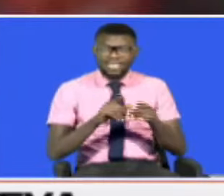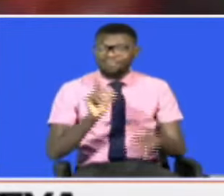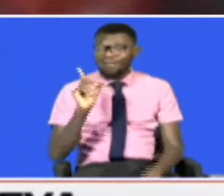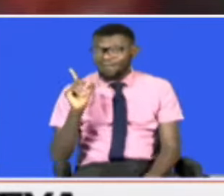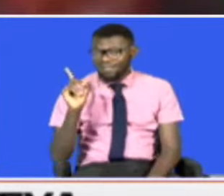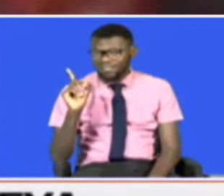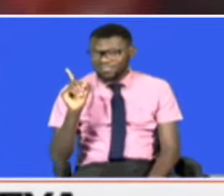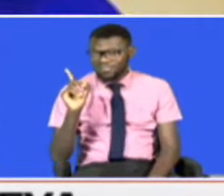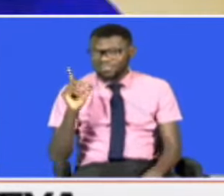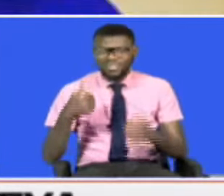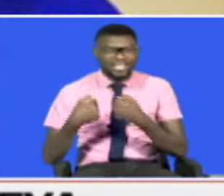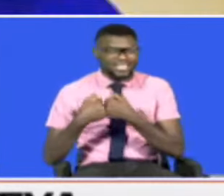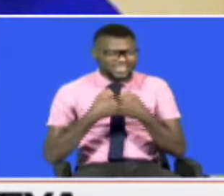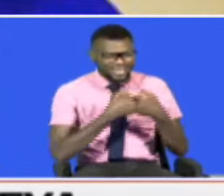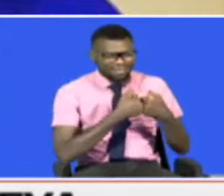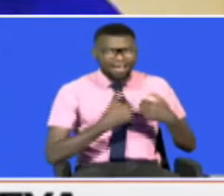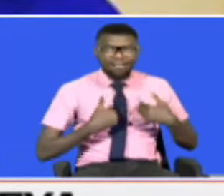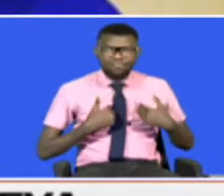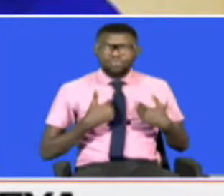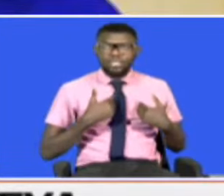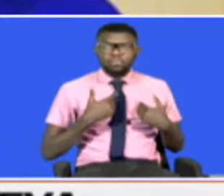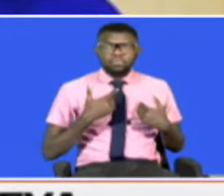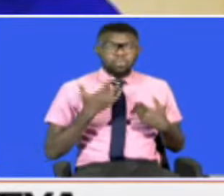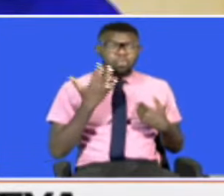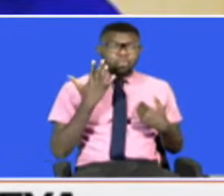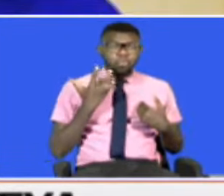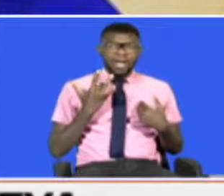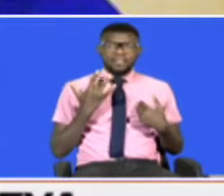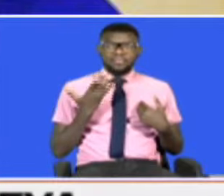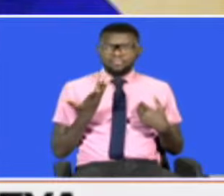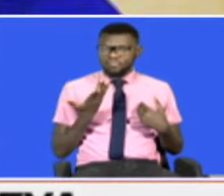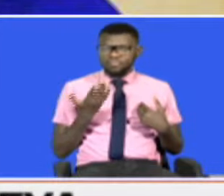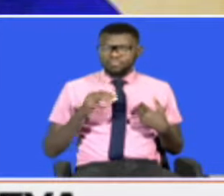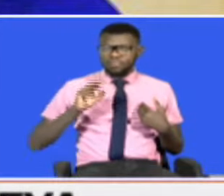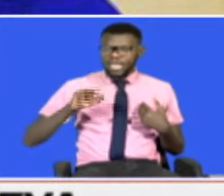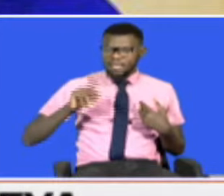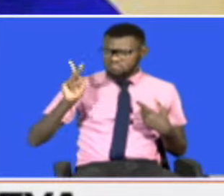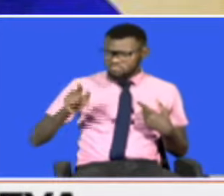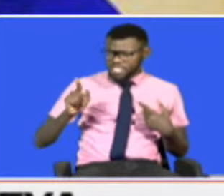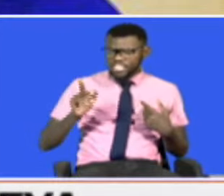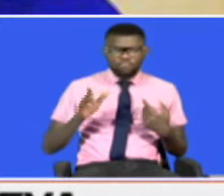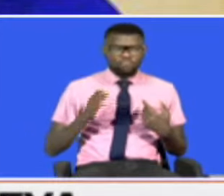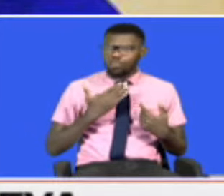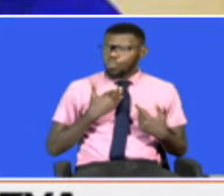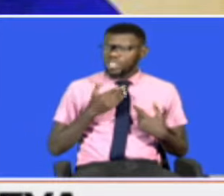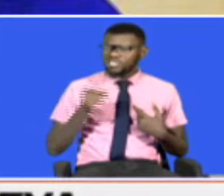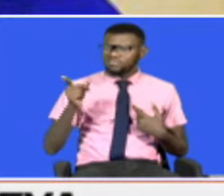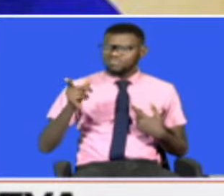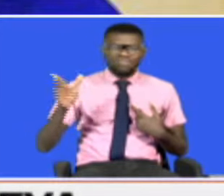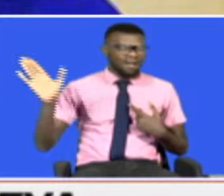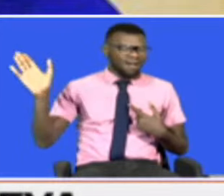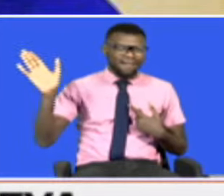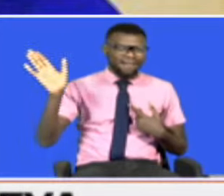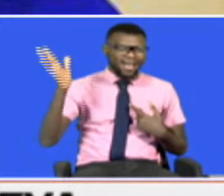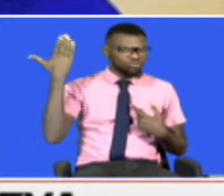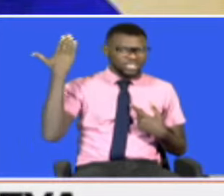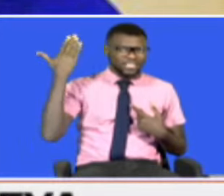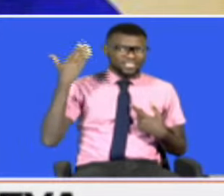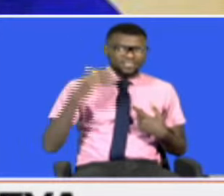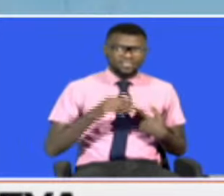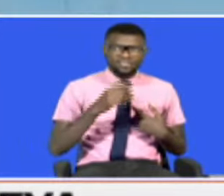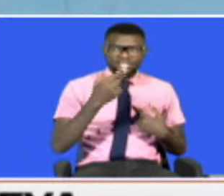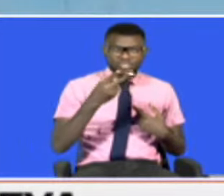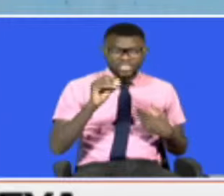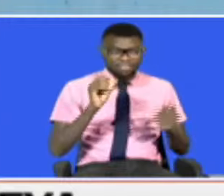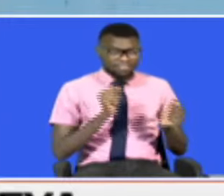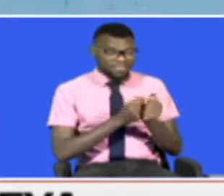alikumbana pia na changamoto ya mapendekezo ya wabunge ambao waliwasilisha mswada wa kutaka kumtimua kama waziri mwaka